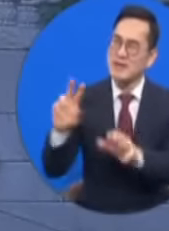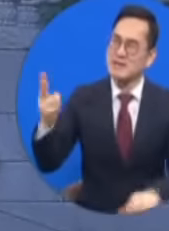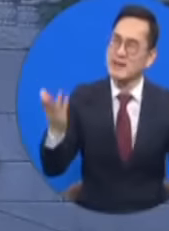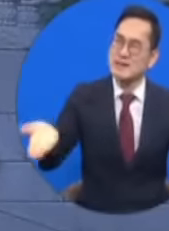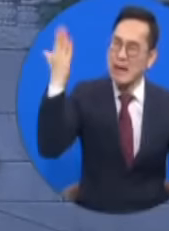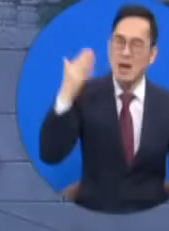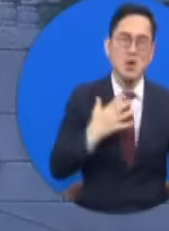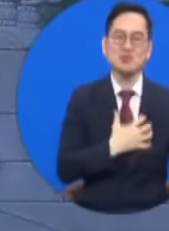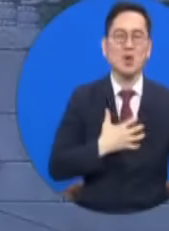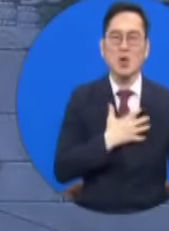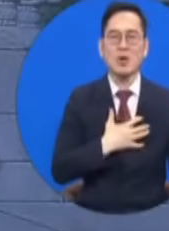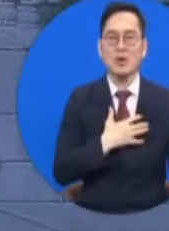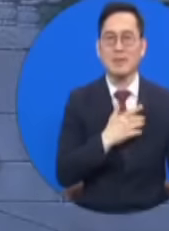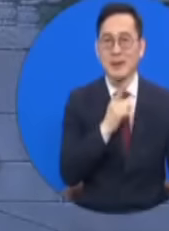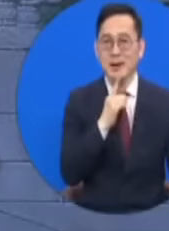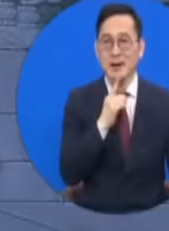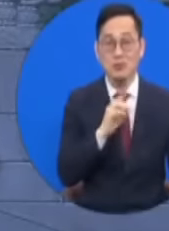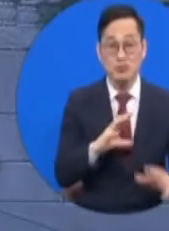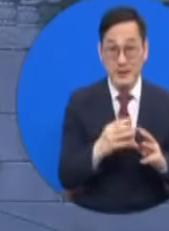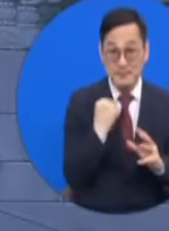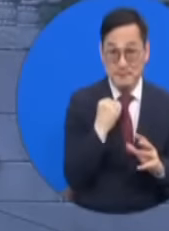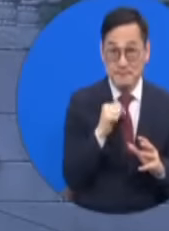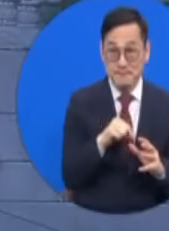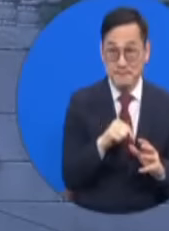그러려면 이른바 국민의힘이